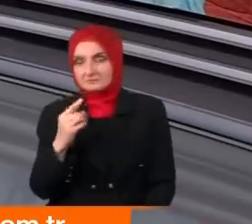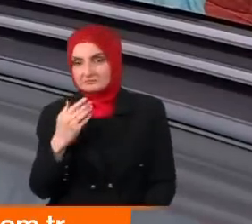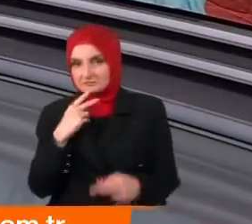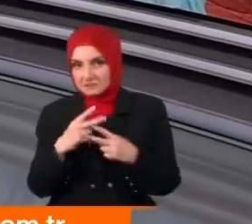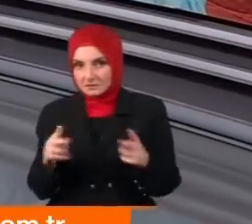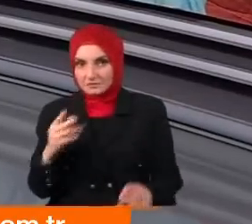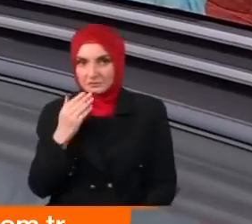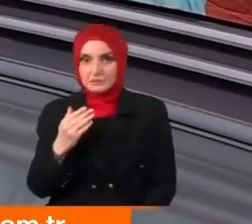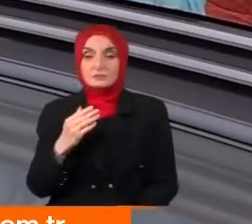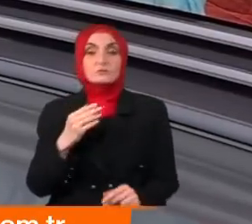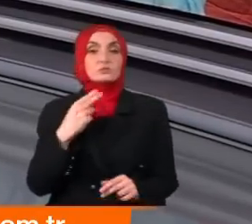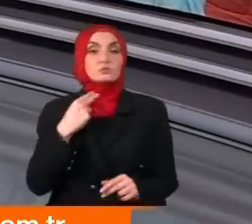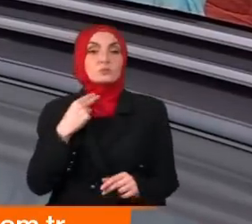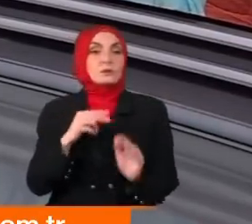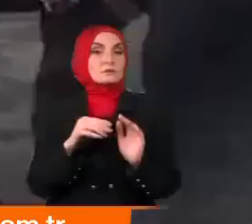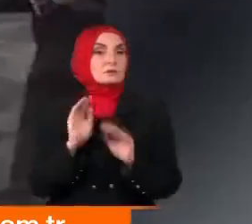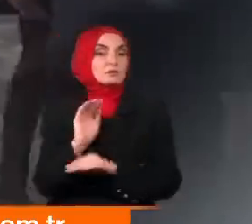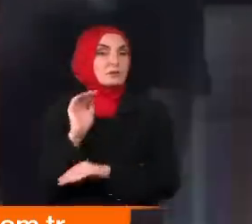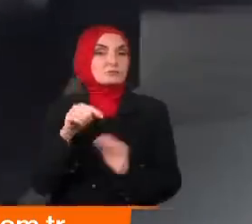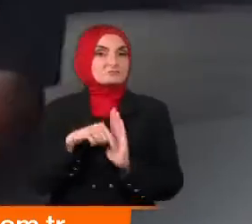izlediği Rusya'da yaşananlar.